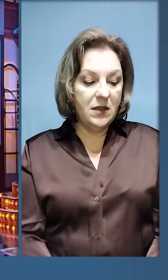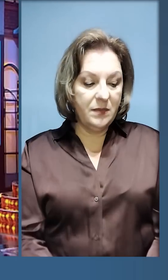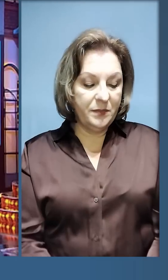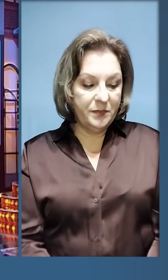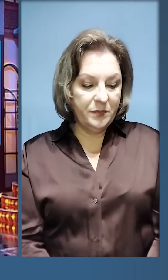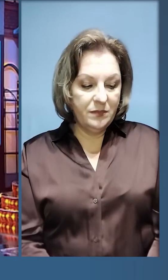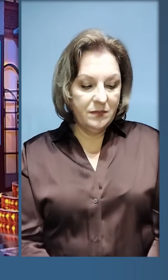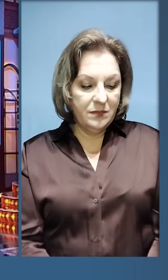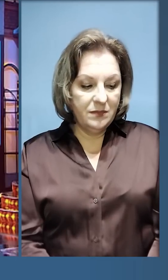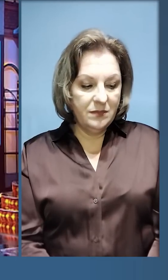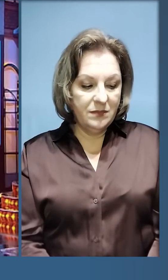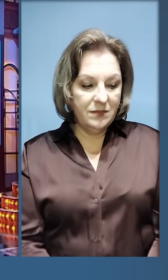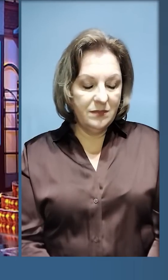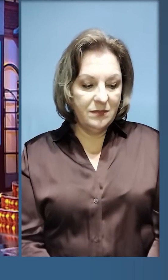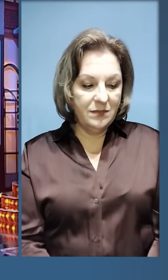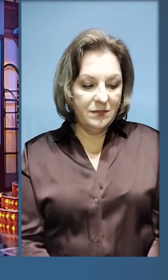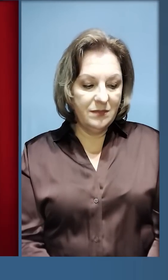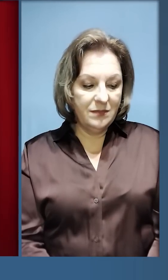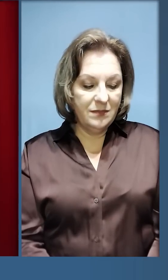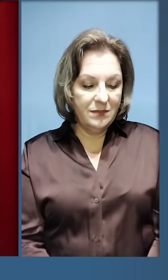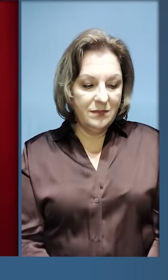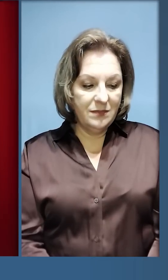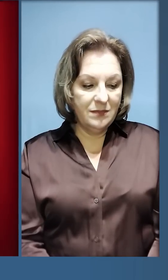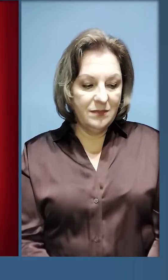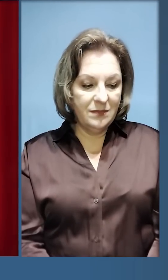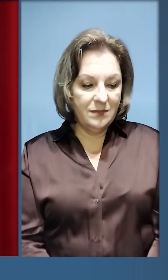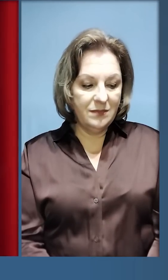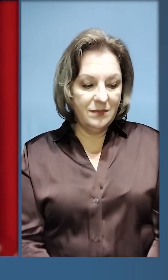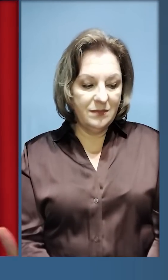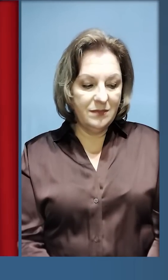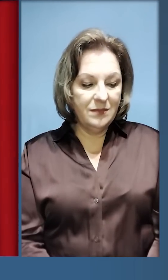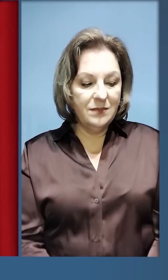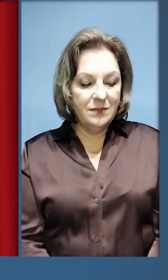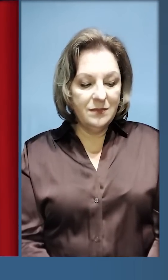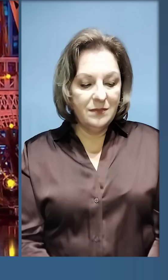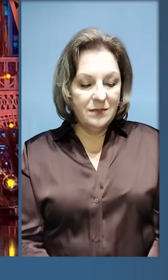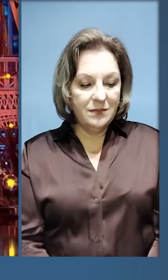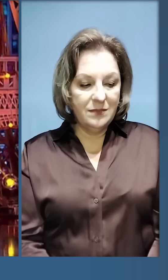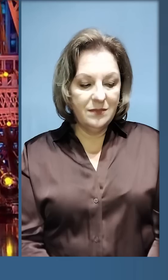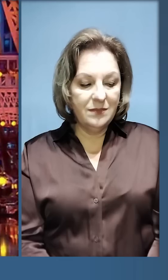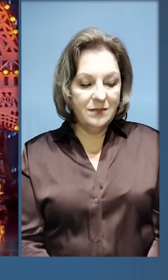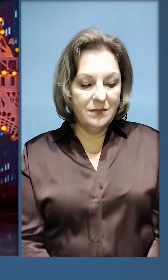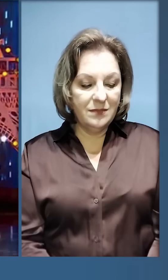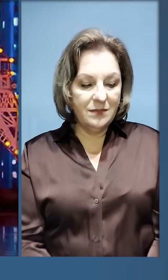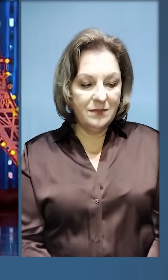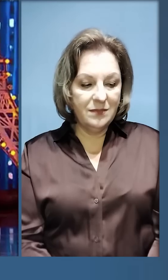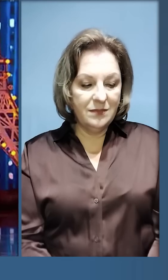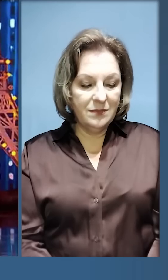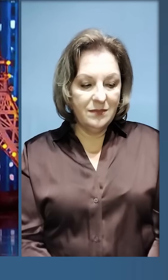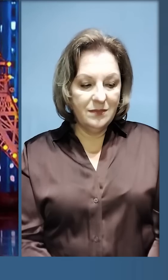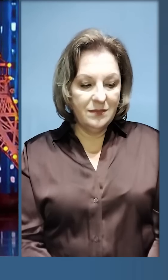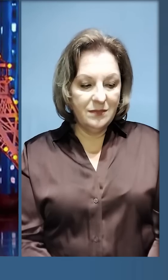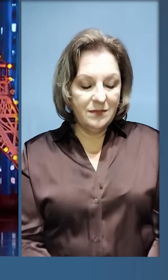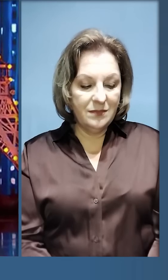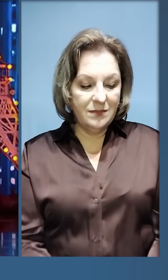Совсем недавно посмотрели мы в квартале выступление Путина в колонном зале. Владимир Владимирович сказал такую фразу, вот она